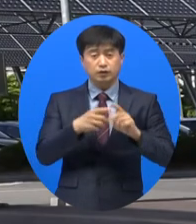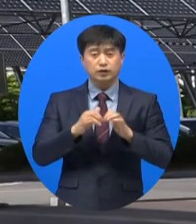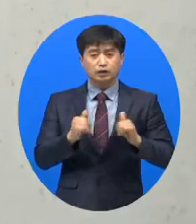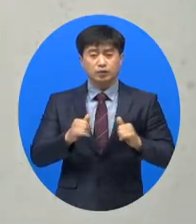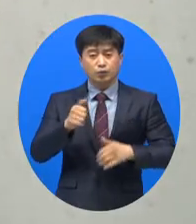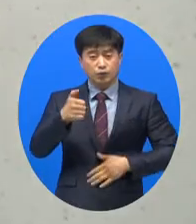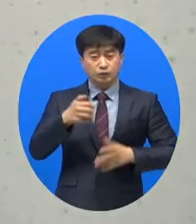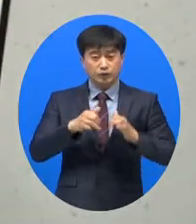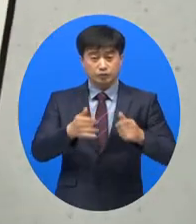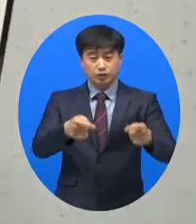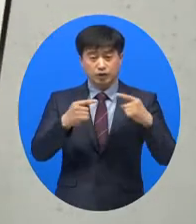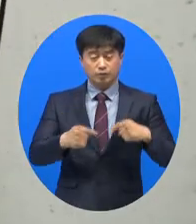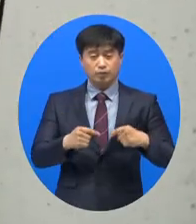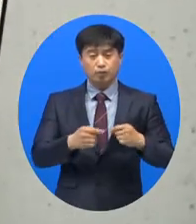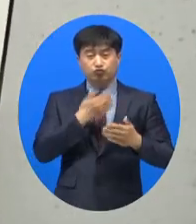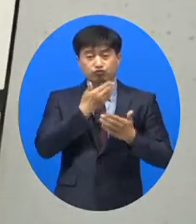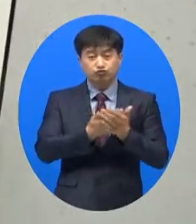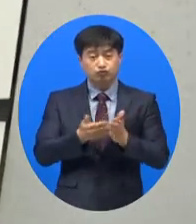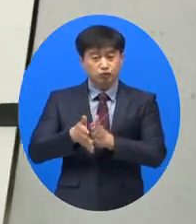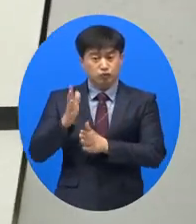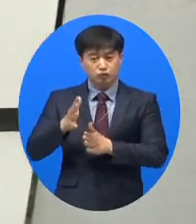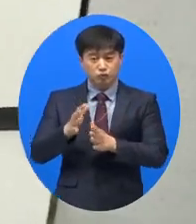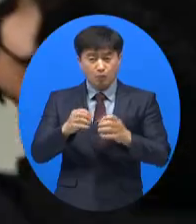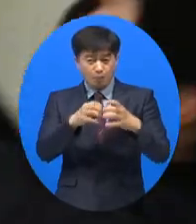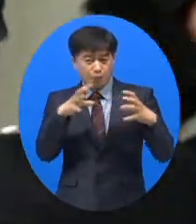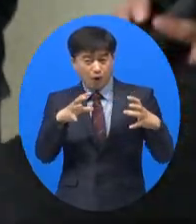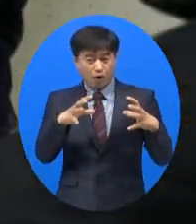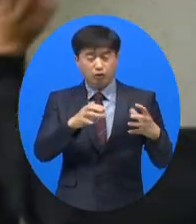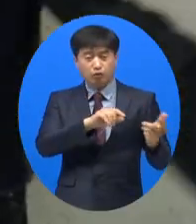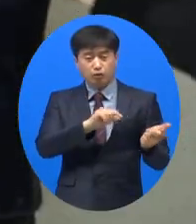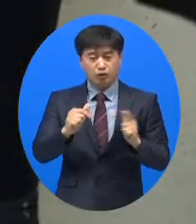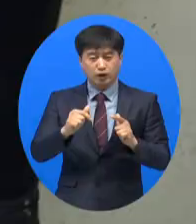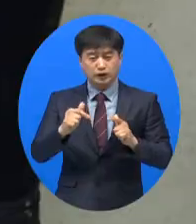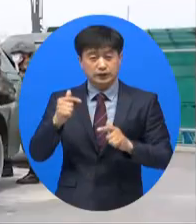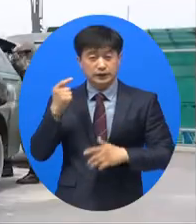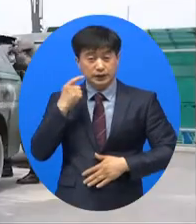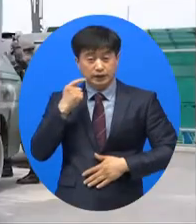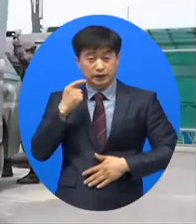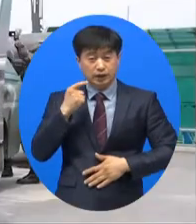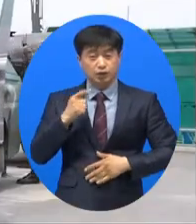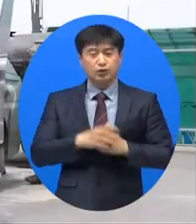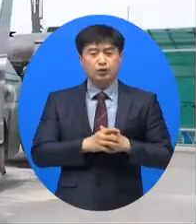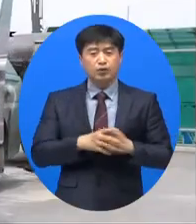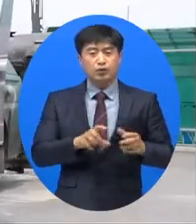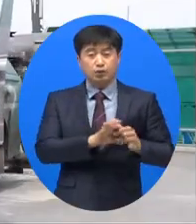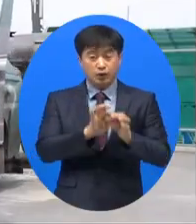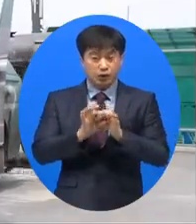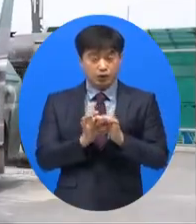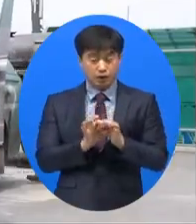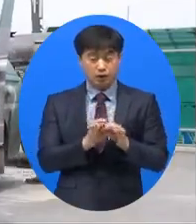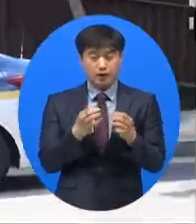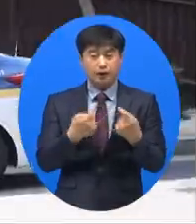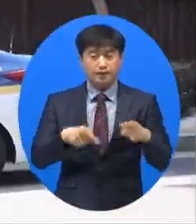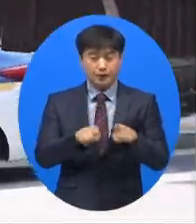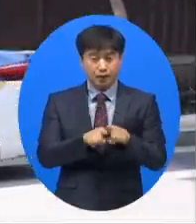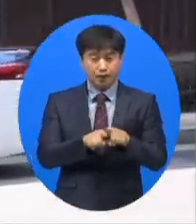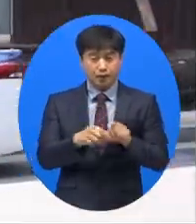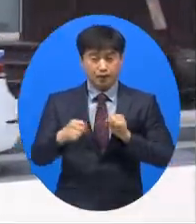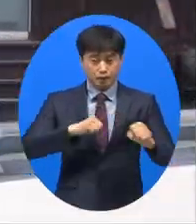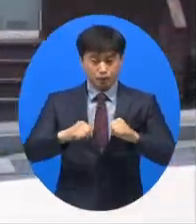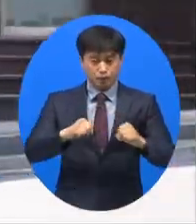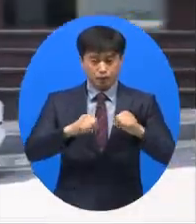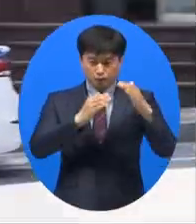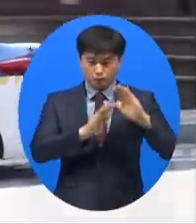150여명이 참여해 국가 중요시설 폭발물 테러 등의 상황을 가정해 단계별 민관 군경 합동 대응 절차를 숙달하는